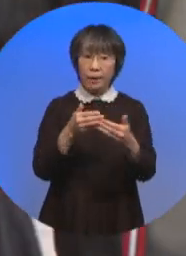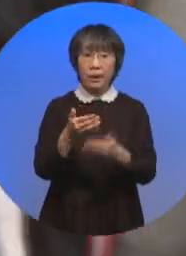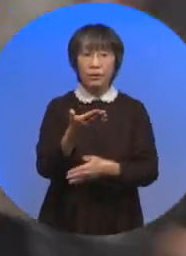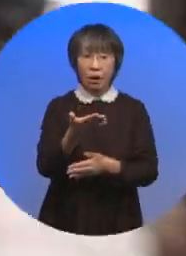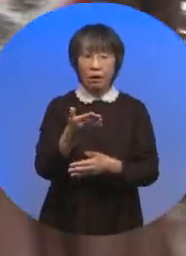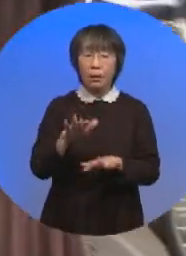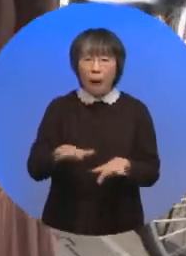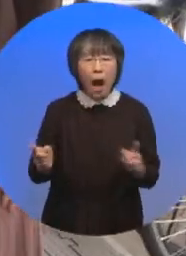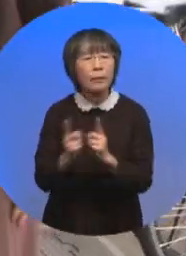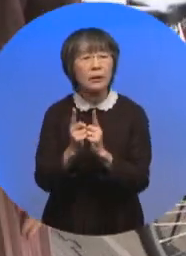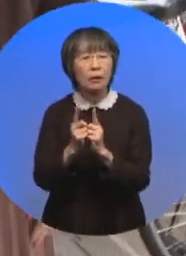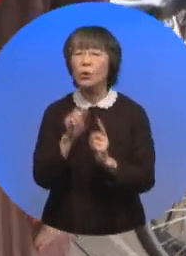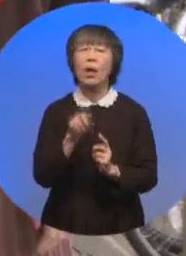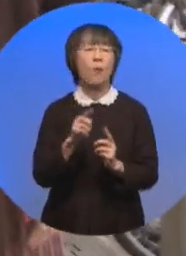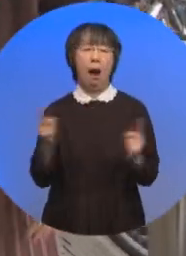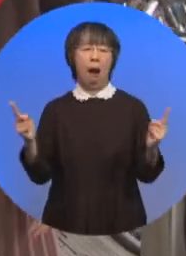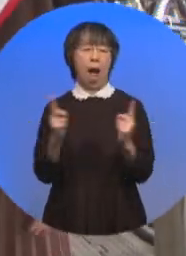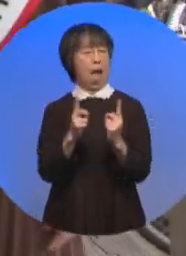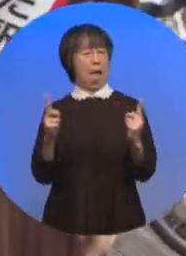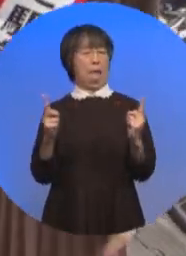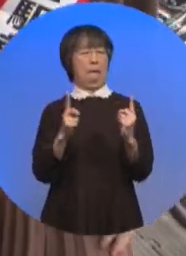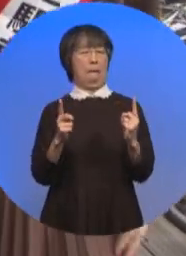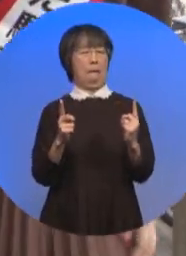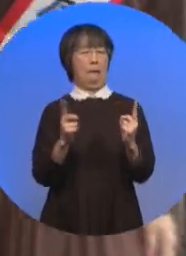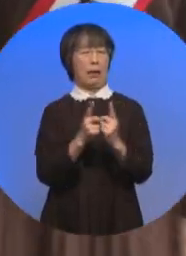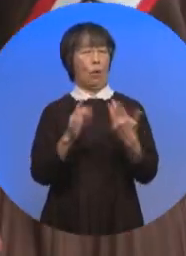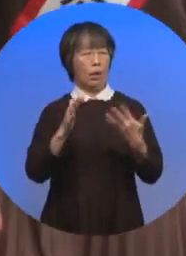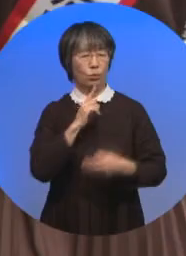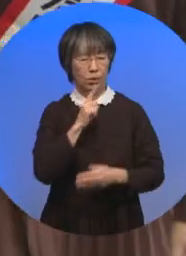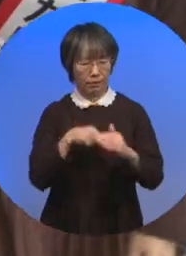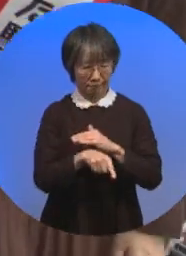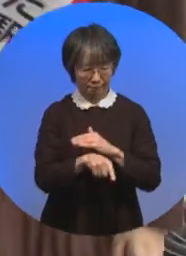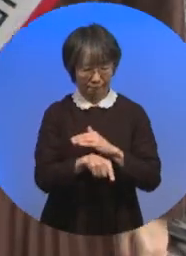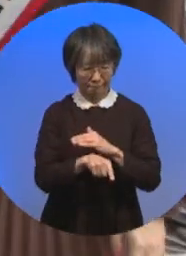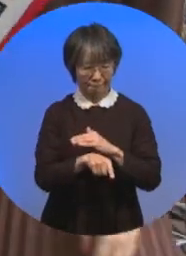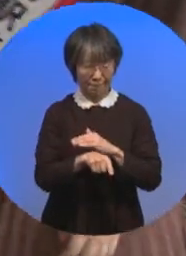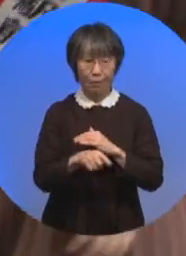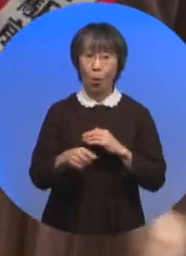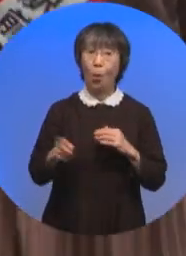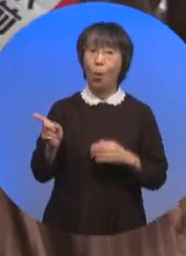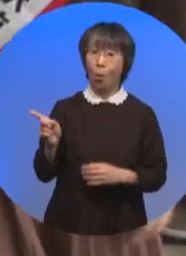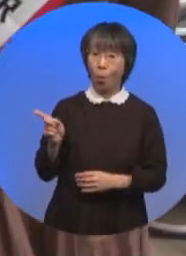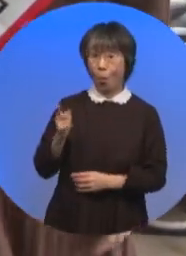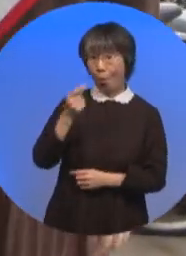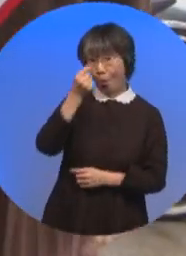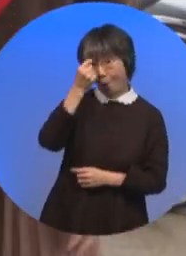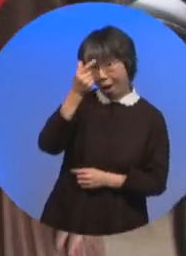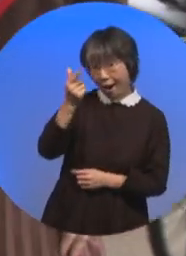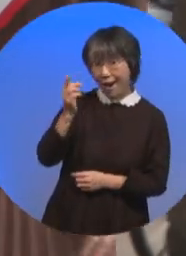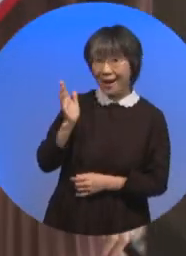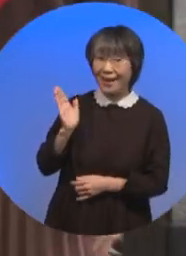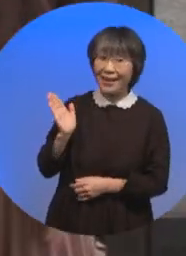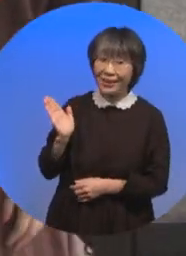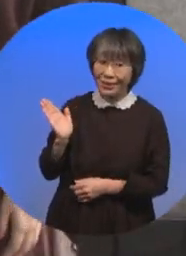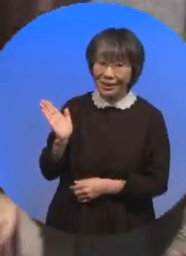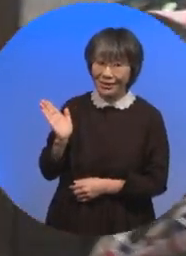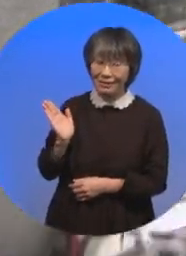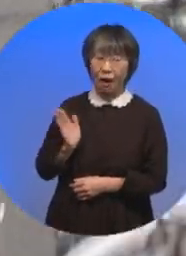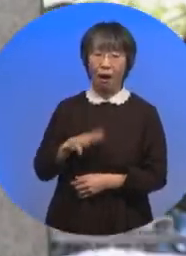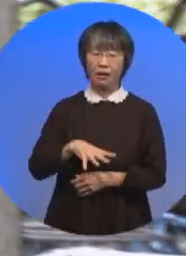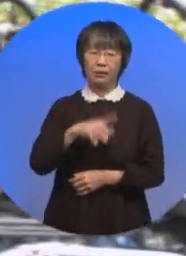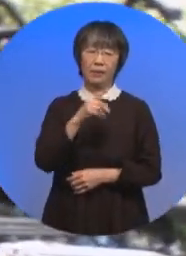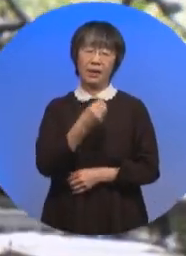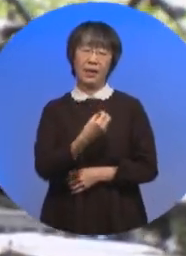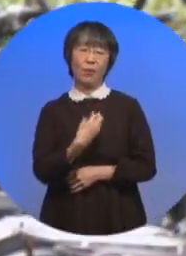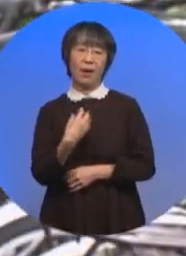って言うんですよ。それ面識ないって言うんです。 いや、でもなんか朗らかな感じでね。 あ、 いいですよね。 朗らかですか。初めて